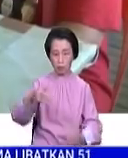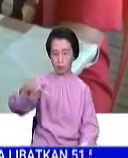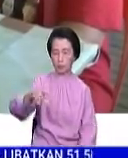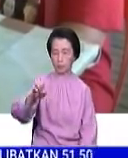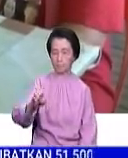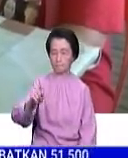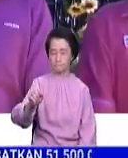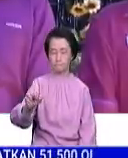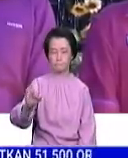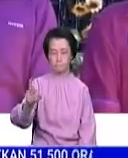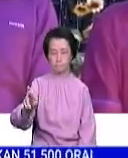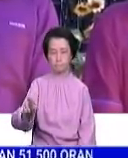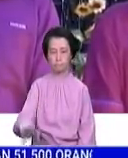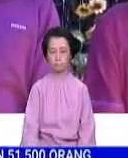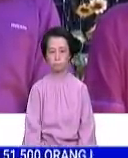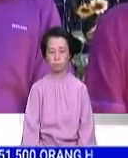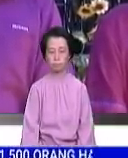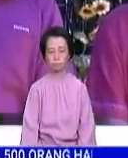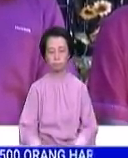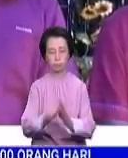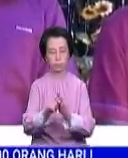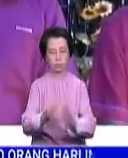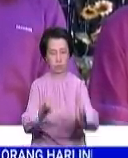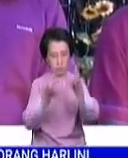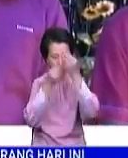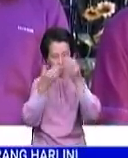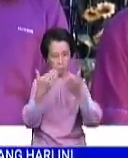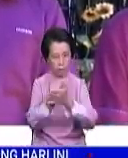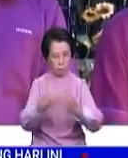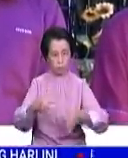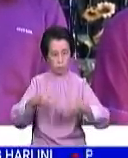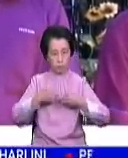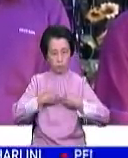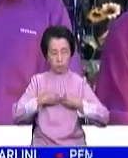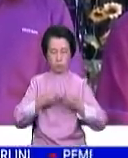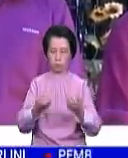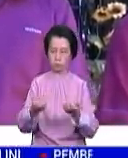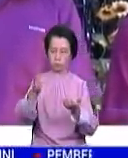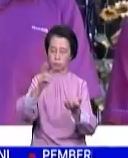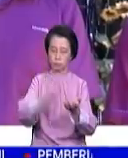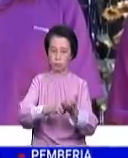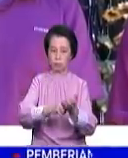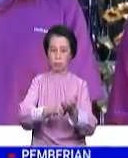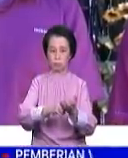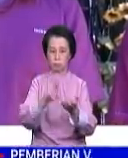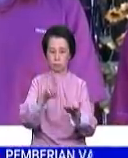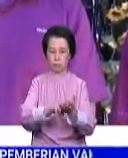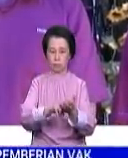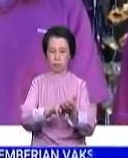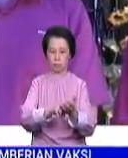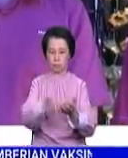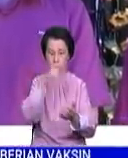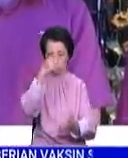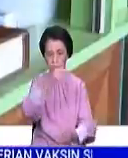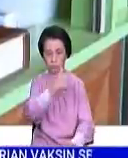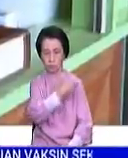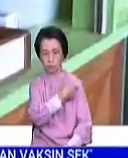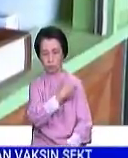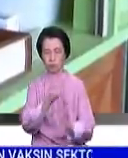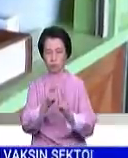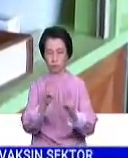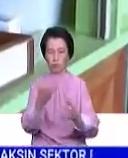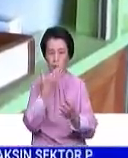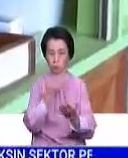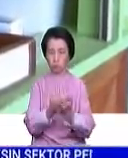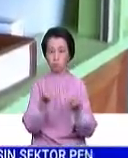Moinjil. Maklumat yang terkini kita terima bahawa pendaftaran penuh untuk vaksin ini amat-amat